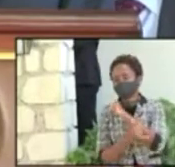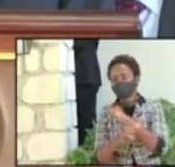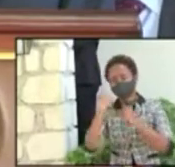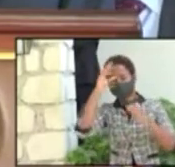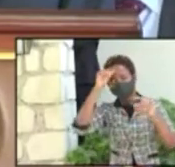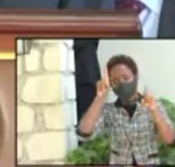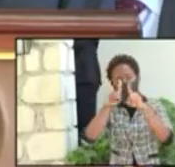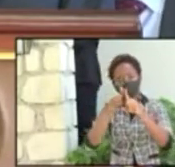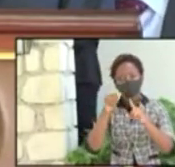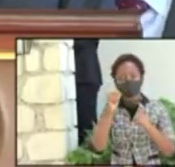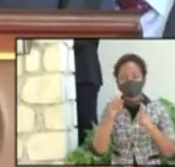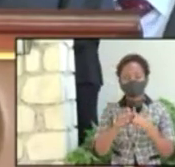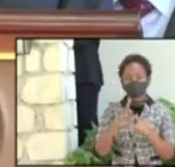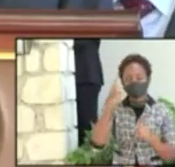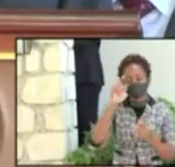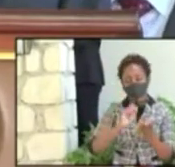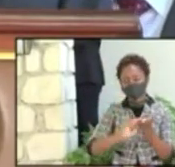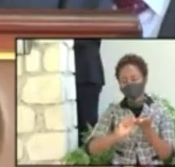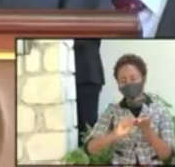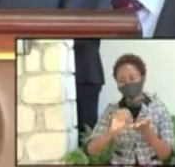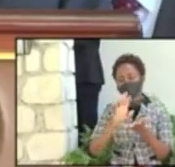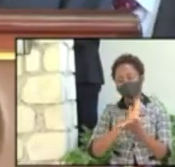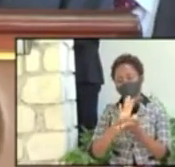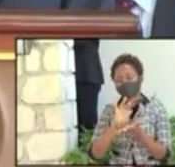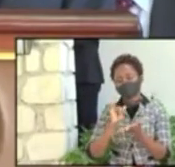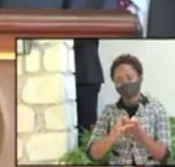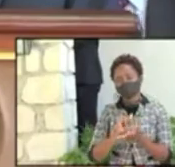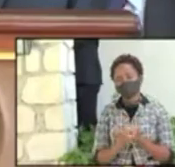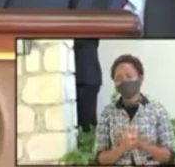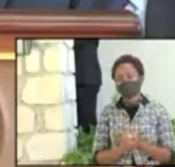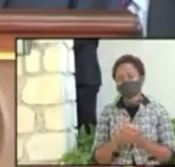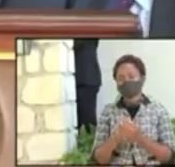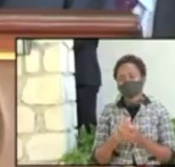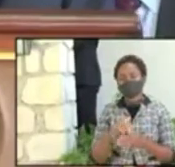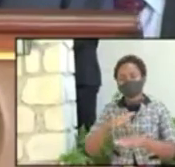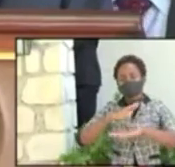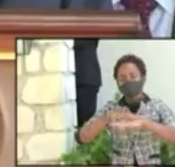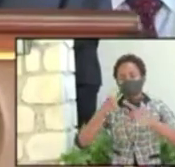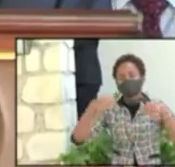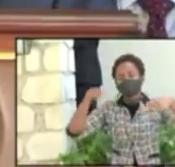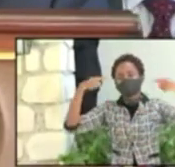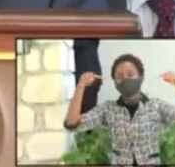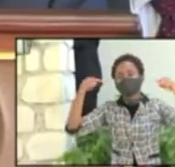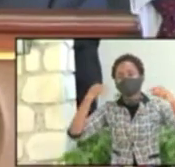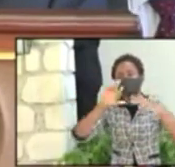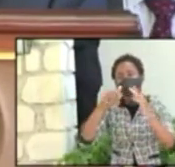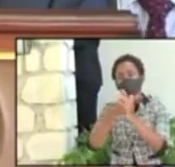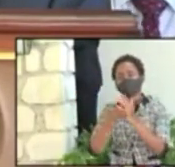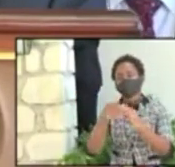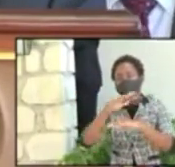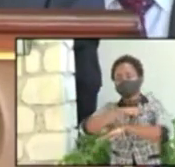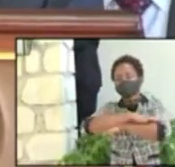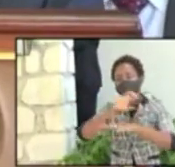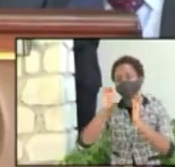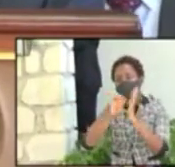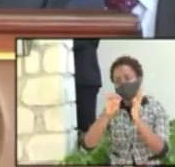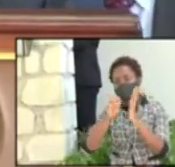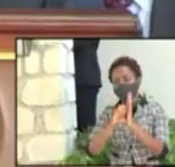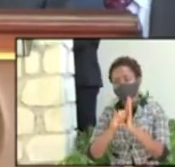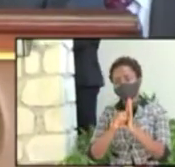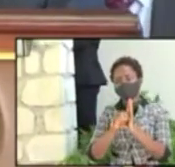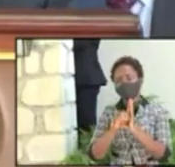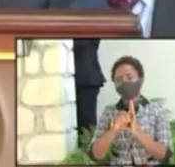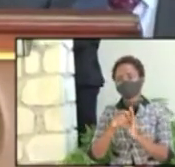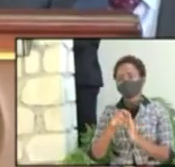puis ils sont capables de signer avec eux. Et bien, nous lançons appel ça à tout officier d'état civil, non seulement pour